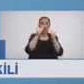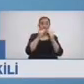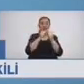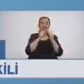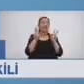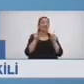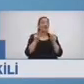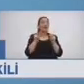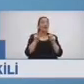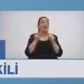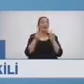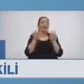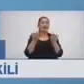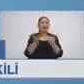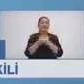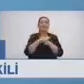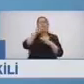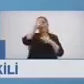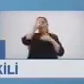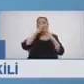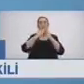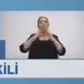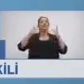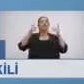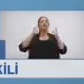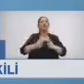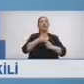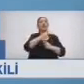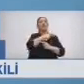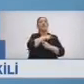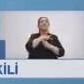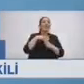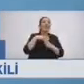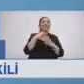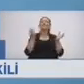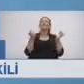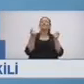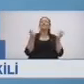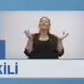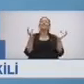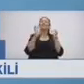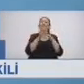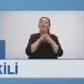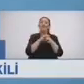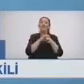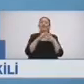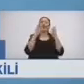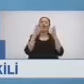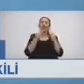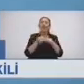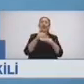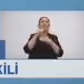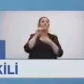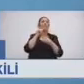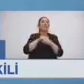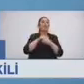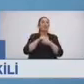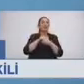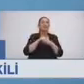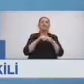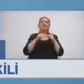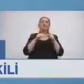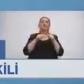yeterlidir. İstanbul Büyükşehir Belediyesi ve iştiraklerinin asıl vazifeleri olan işleri görürken meclisimizin